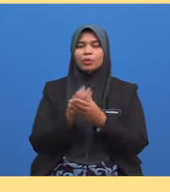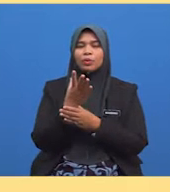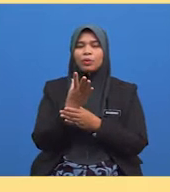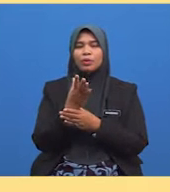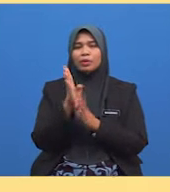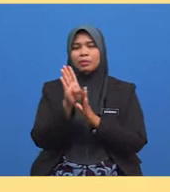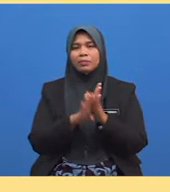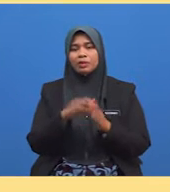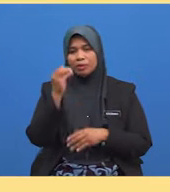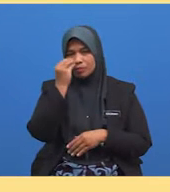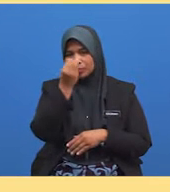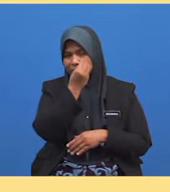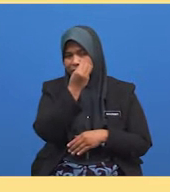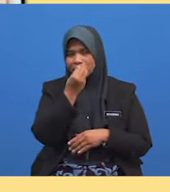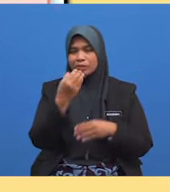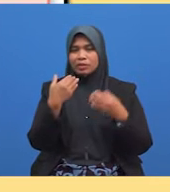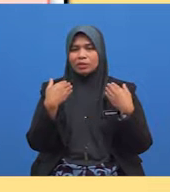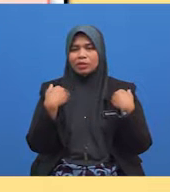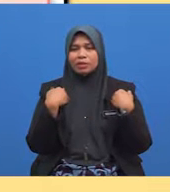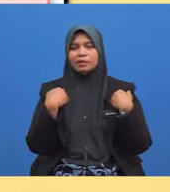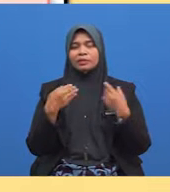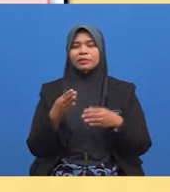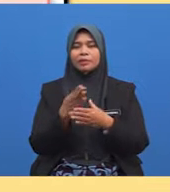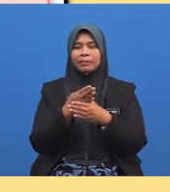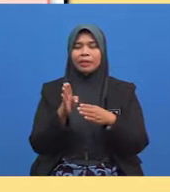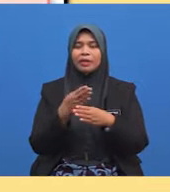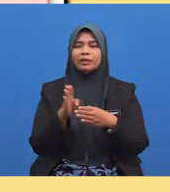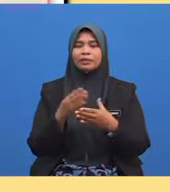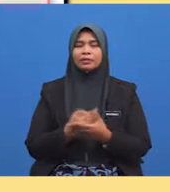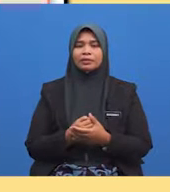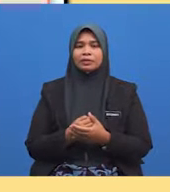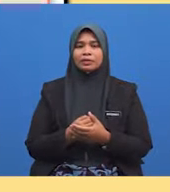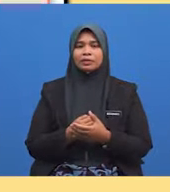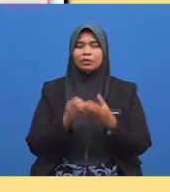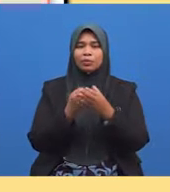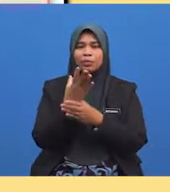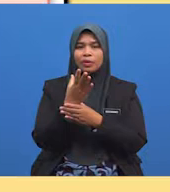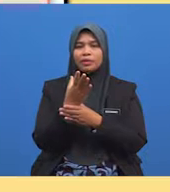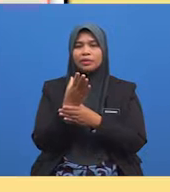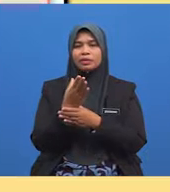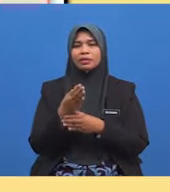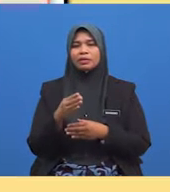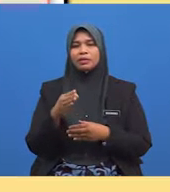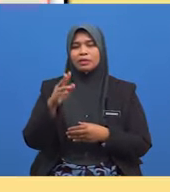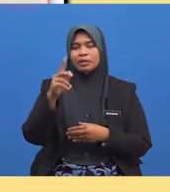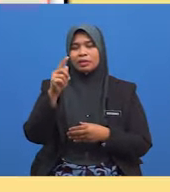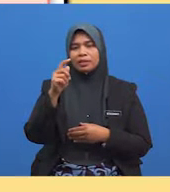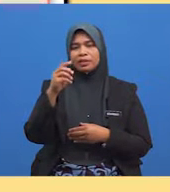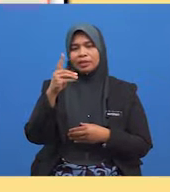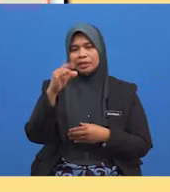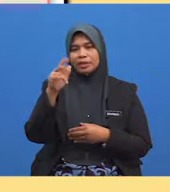Di sini kita dapat lihat tumbuhan monokotiledon mempunyai satu kotiledon, manakala